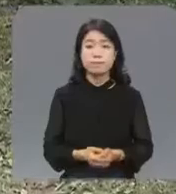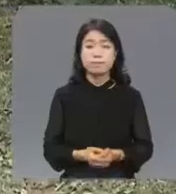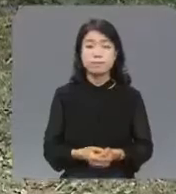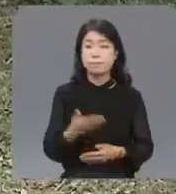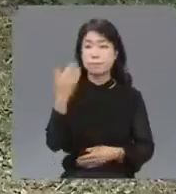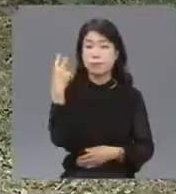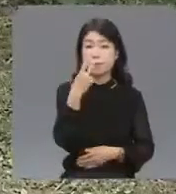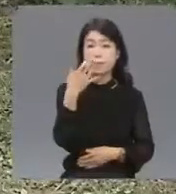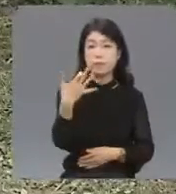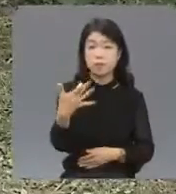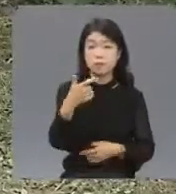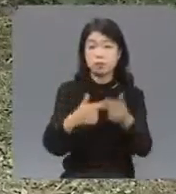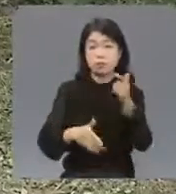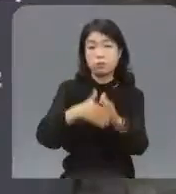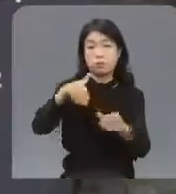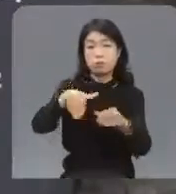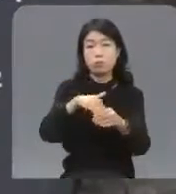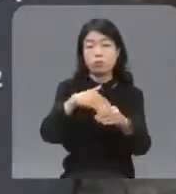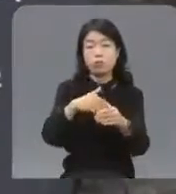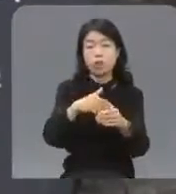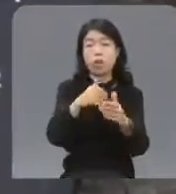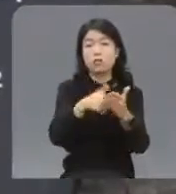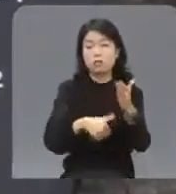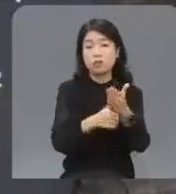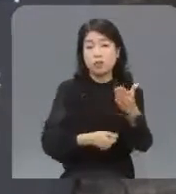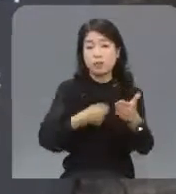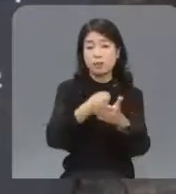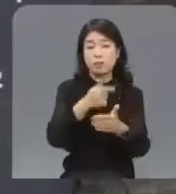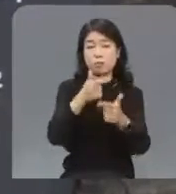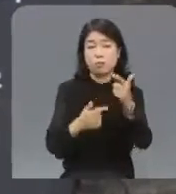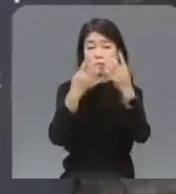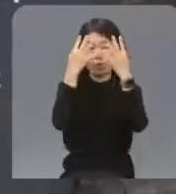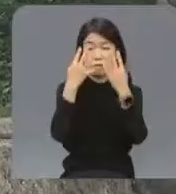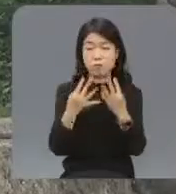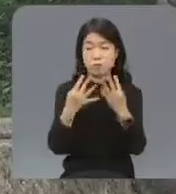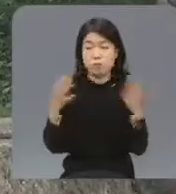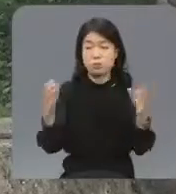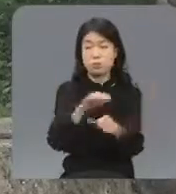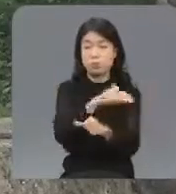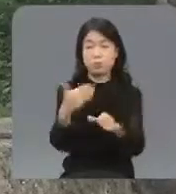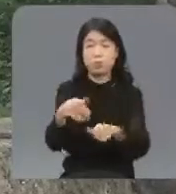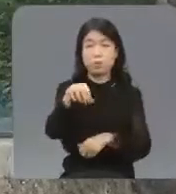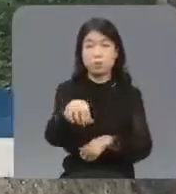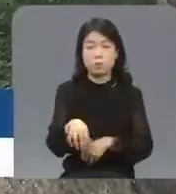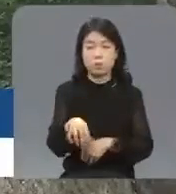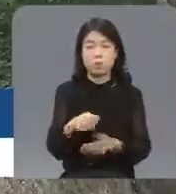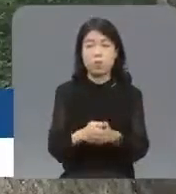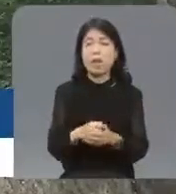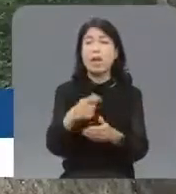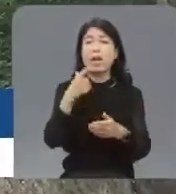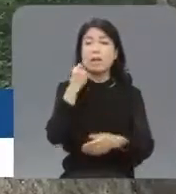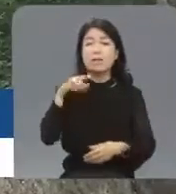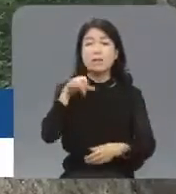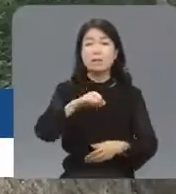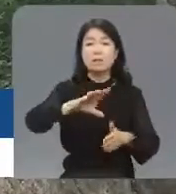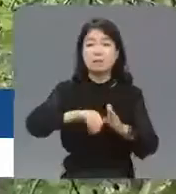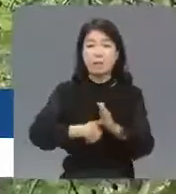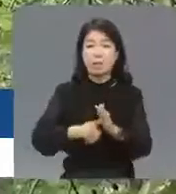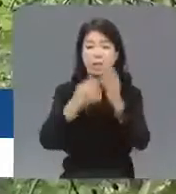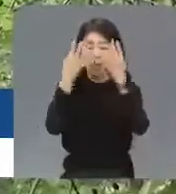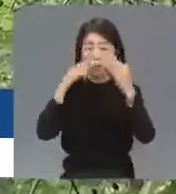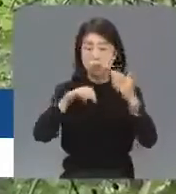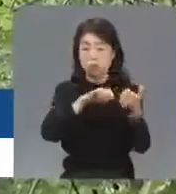지난 2019년 목포시 문화유산으로 지정된 목포형무소 합장비입니다. 일제강점기 목포형무소에서 사망한 사람들을